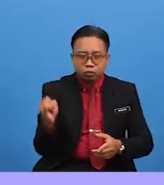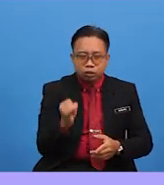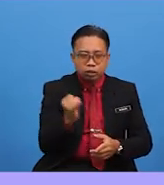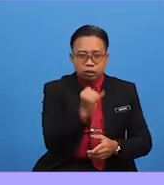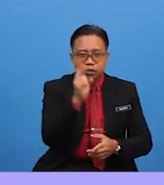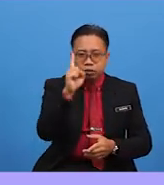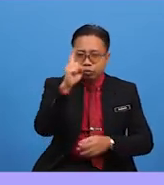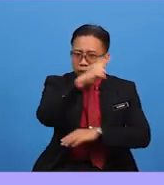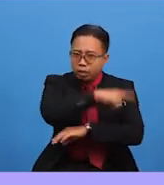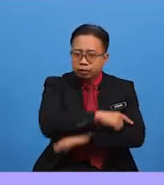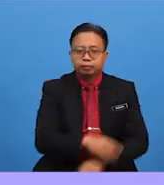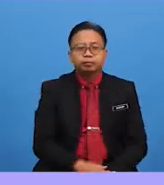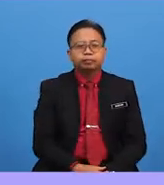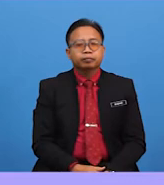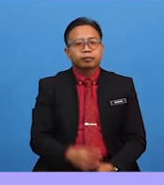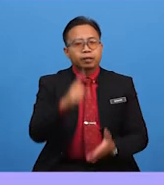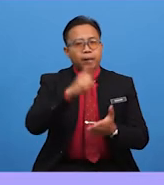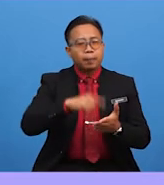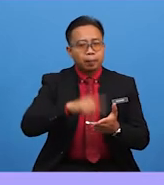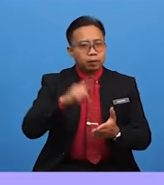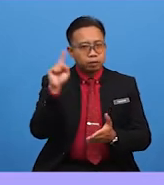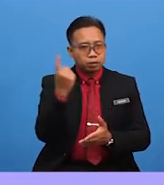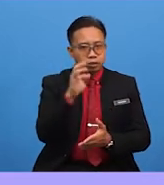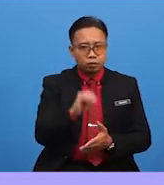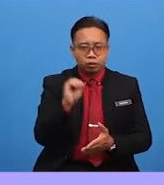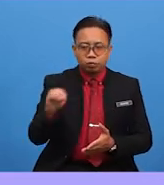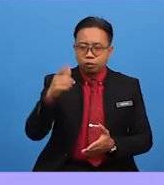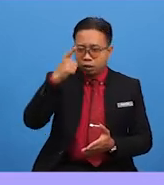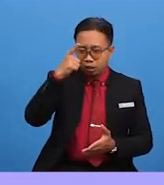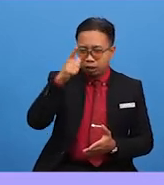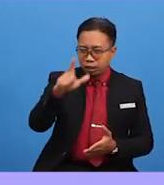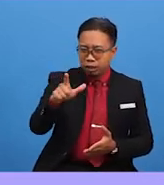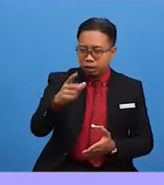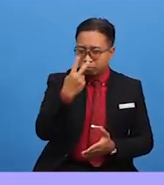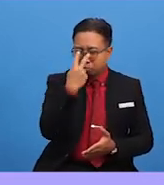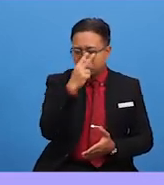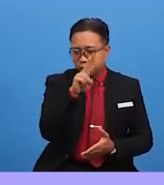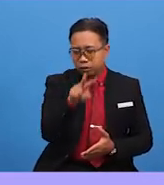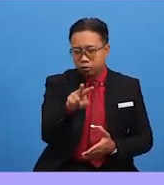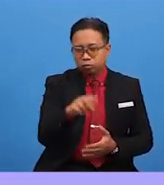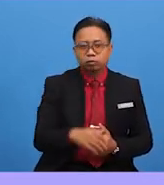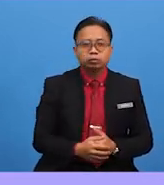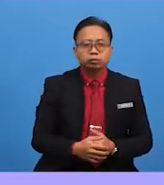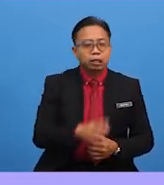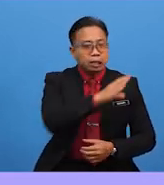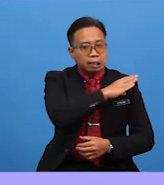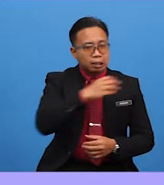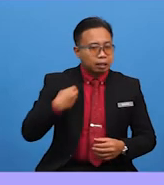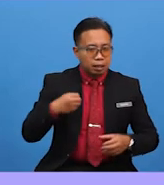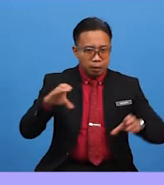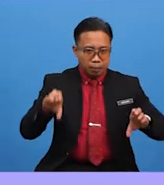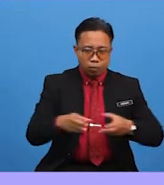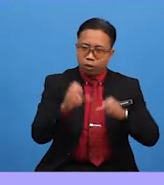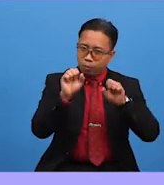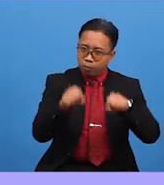sehari. Apa-apa sahaja yang murid-murid lihat, perhatikan dan